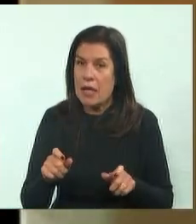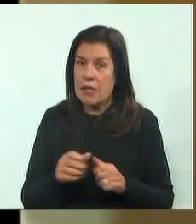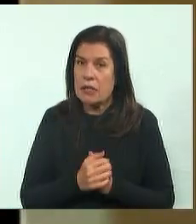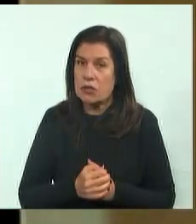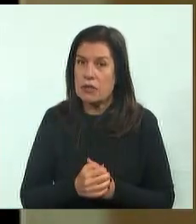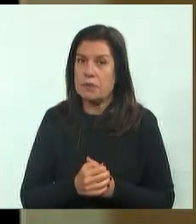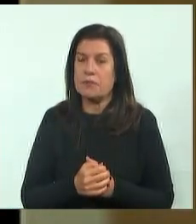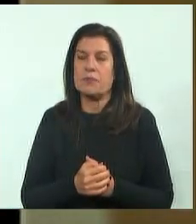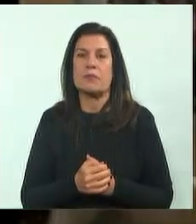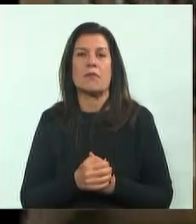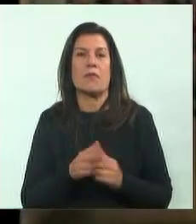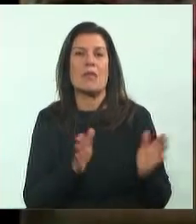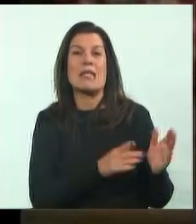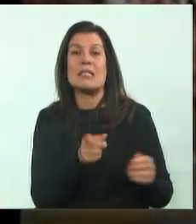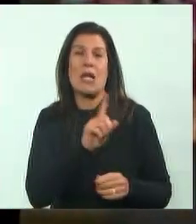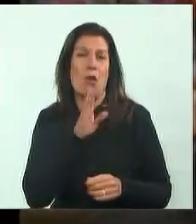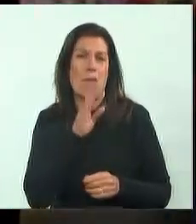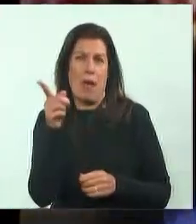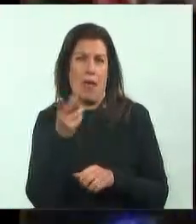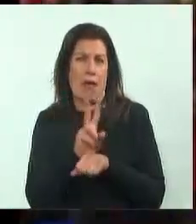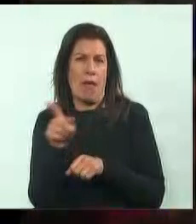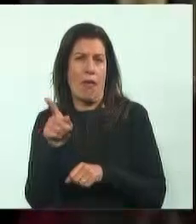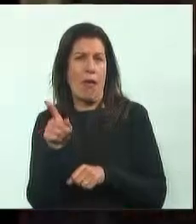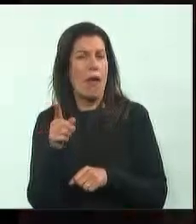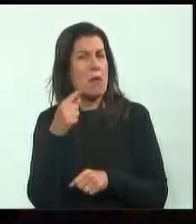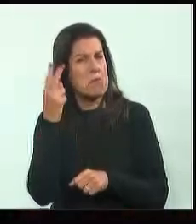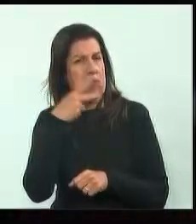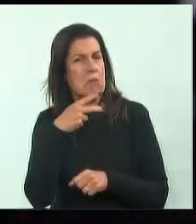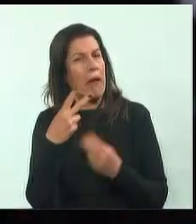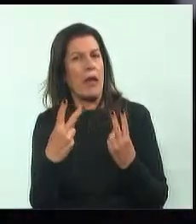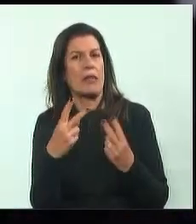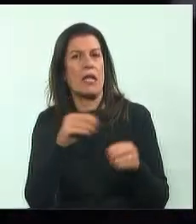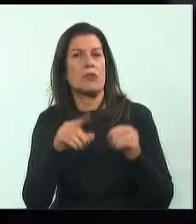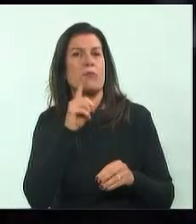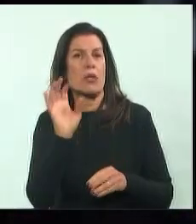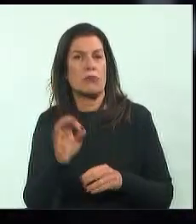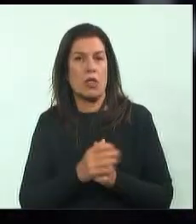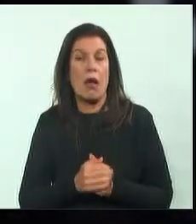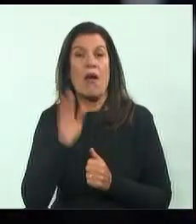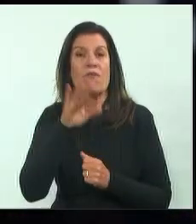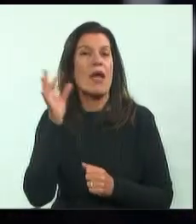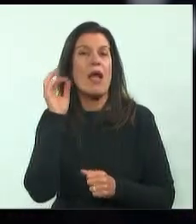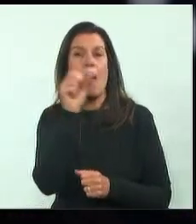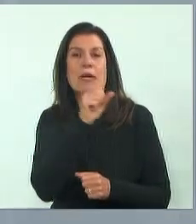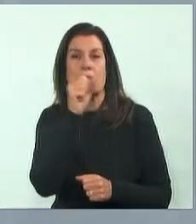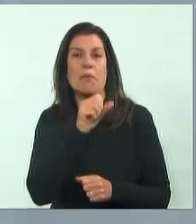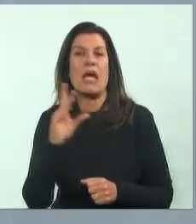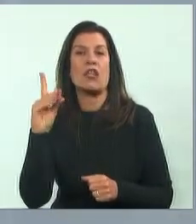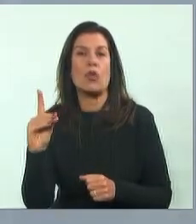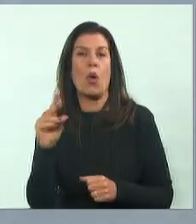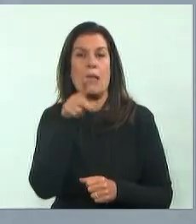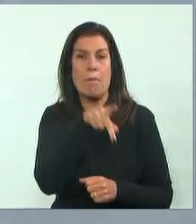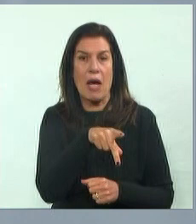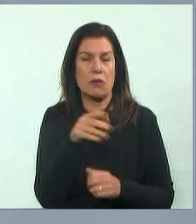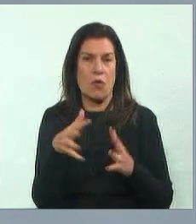לא בעיה לנוכלים להבין שכדאי מאוד להשתמש בשם שלה. יחד איתה נפלה גם הזמרת דולי פרטון בארצות הברית. אבל לא רק